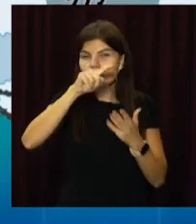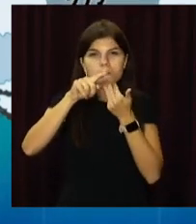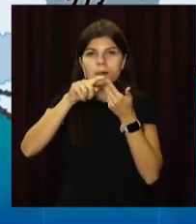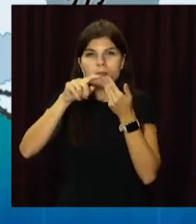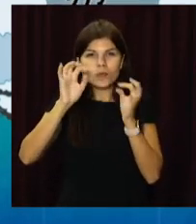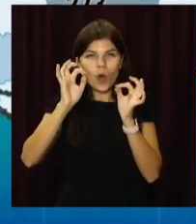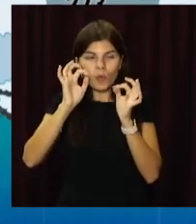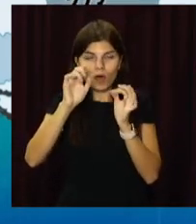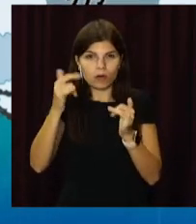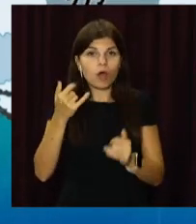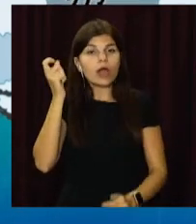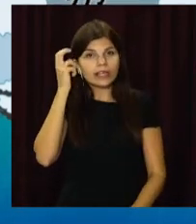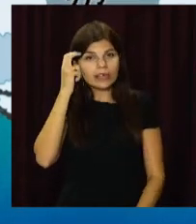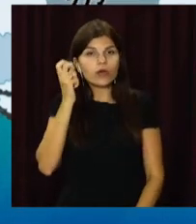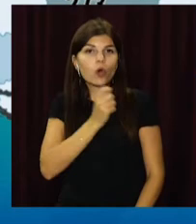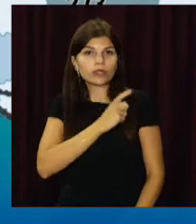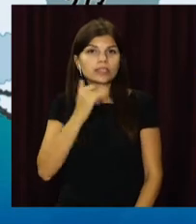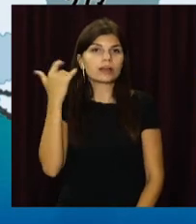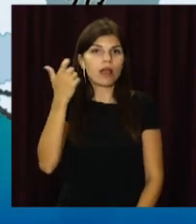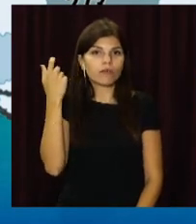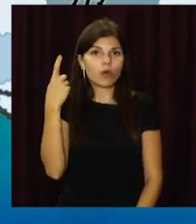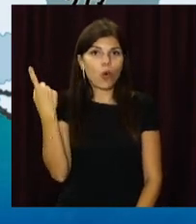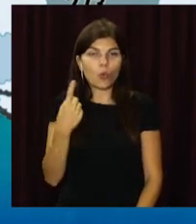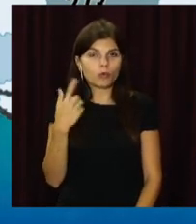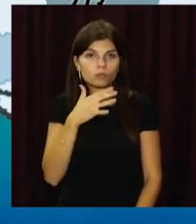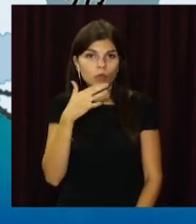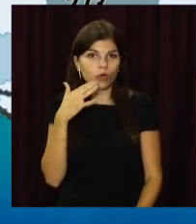поширення інфекції – Київ, Одеська та Харківська області.